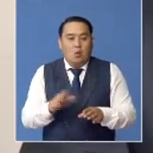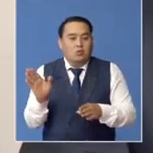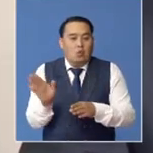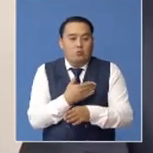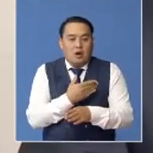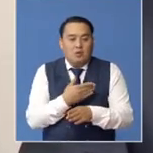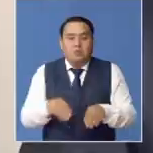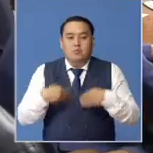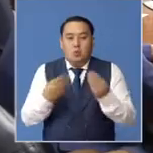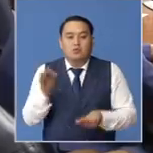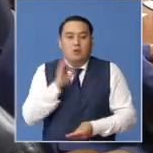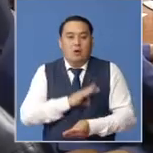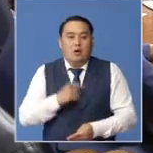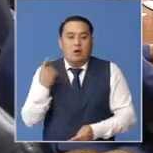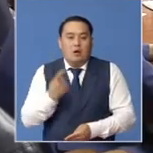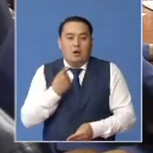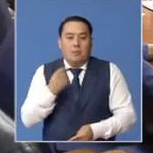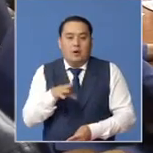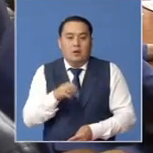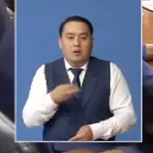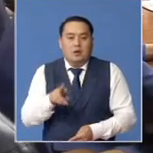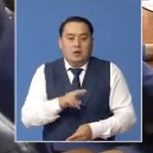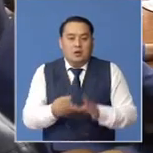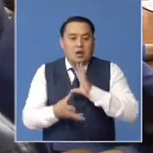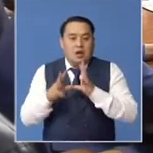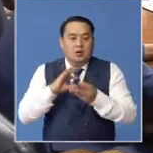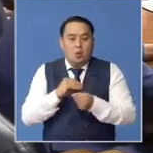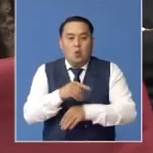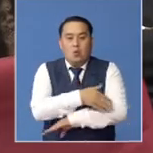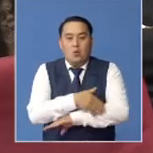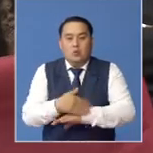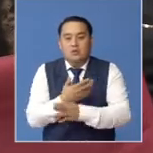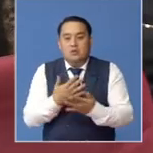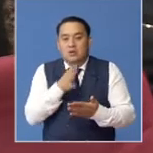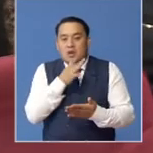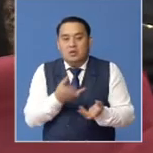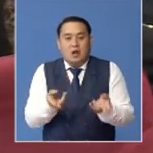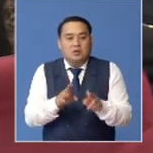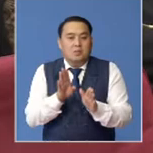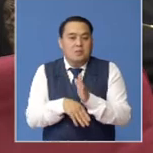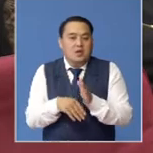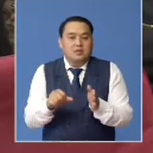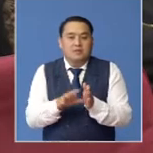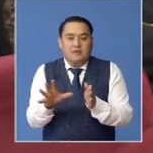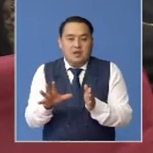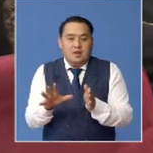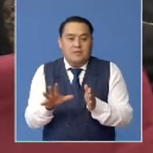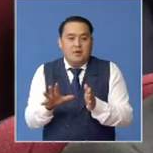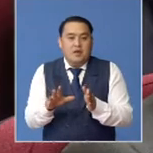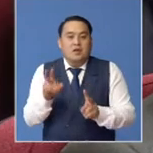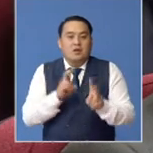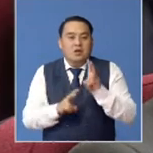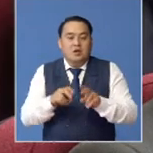и отдан в пользу владельцев теплицы Паттайя. Как итог, целая улица на несколько лет осталась без электричества. Людям приходилось